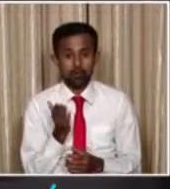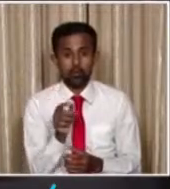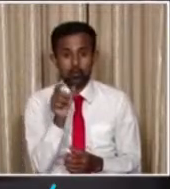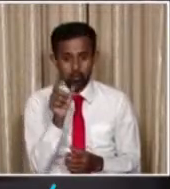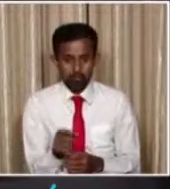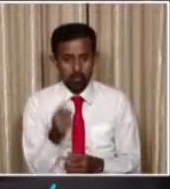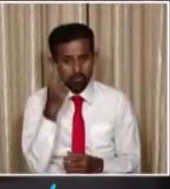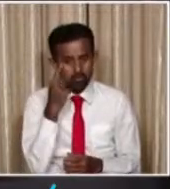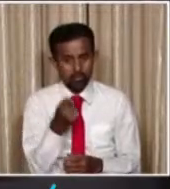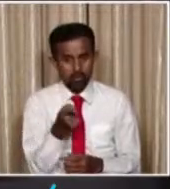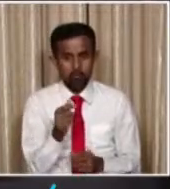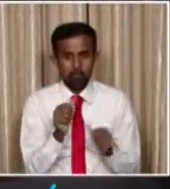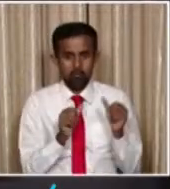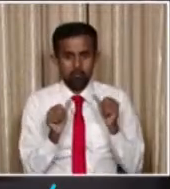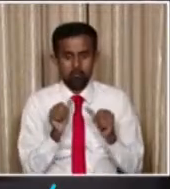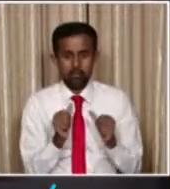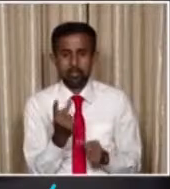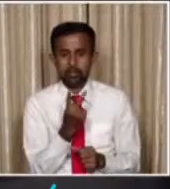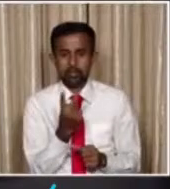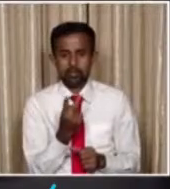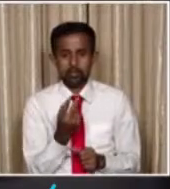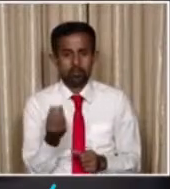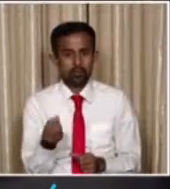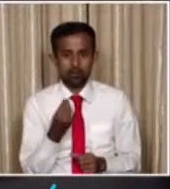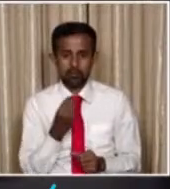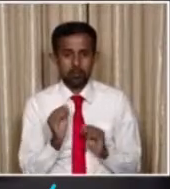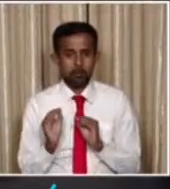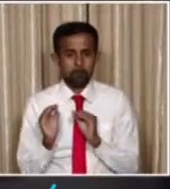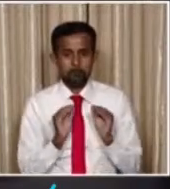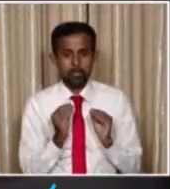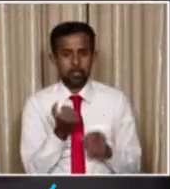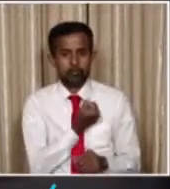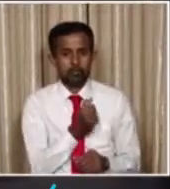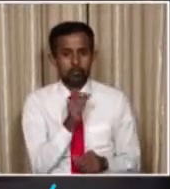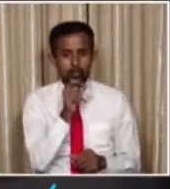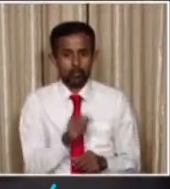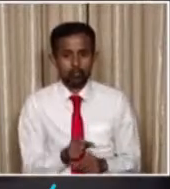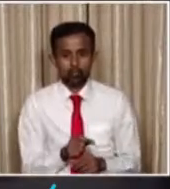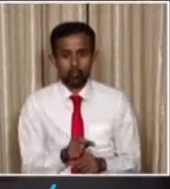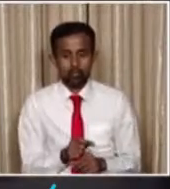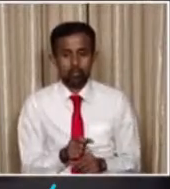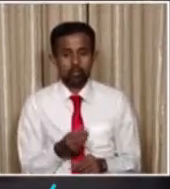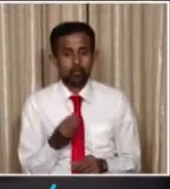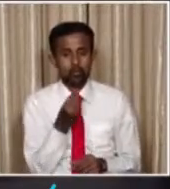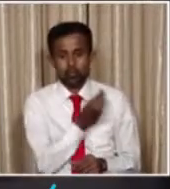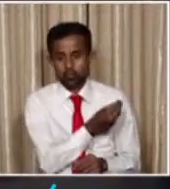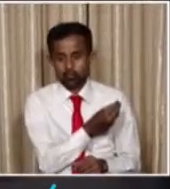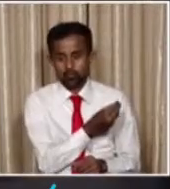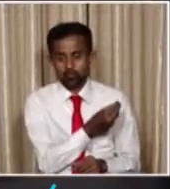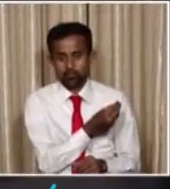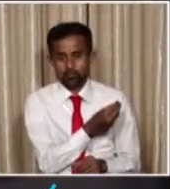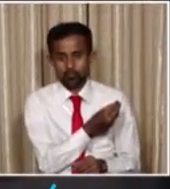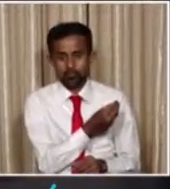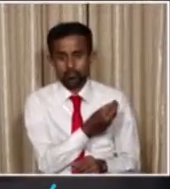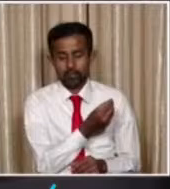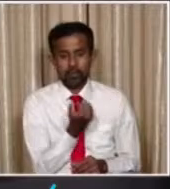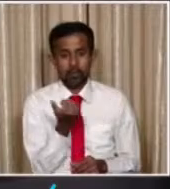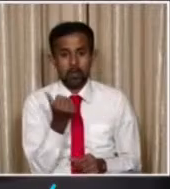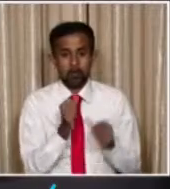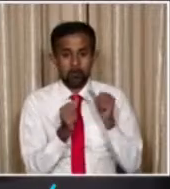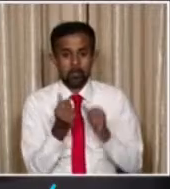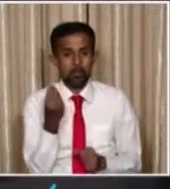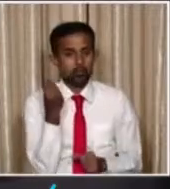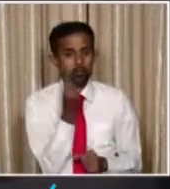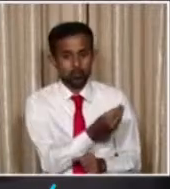ඔබතුමා දන්නවා මෙහි බෙහෙත් දෙක අරගත්තට පස්සේ වෛද්‍යවරයෙකුට මේ බෙහෙත යවුවට පස්සේ මිනිත්තු කාලයක් තියෙන්නේ. ඒ බෙහෙත යවුවට